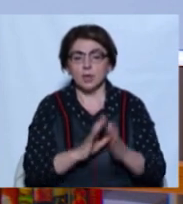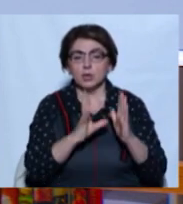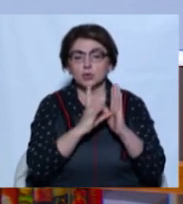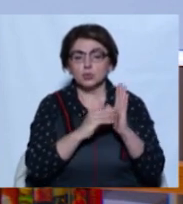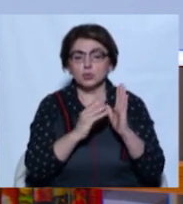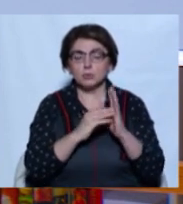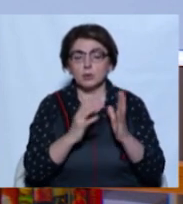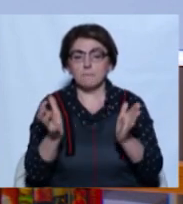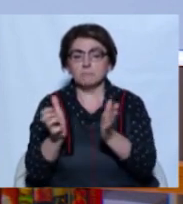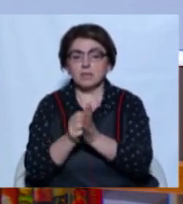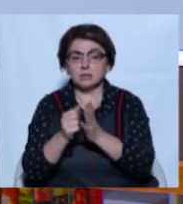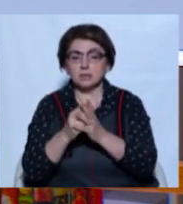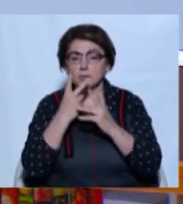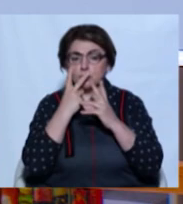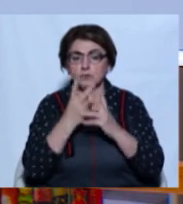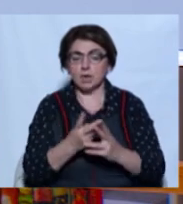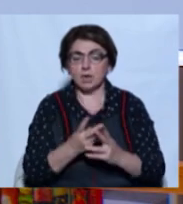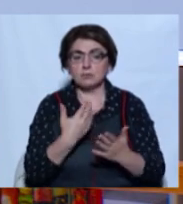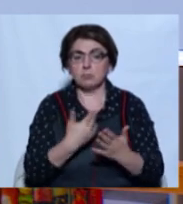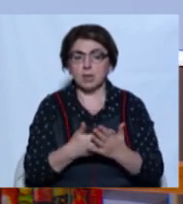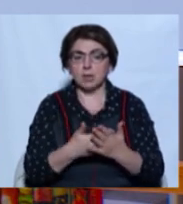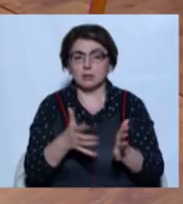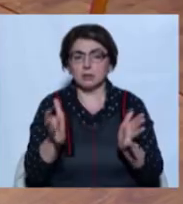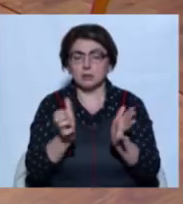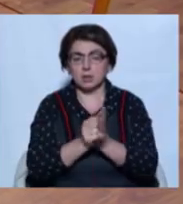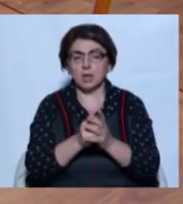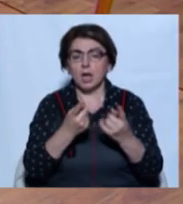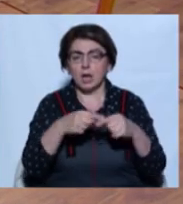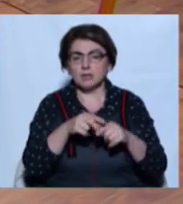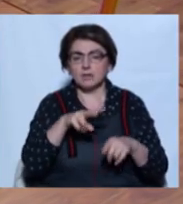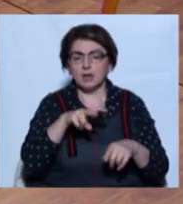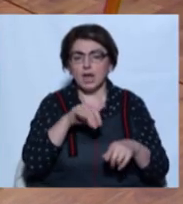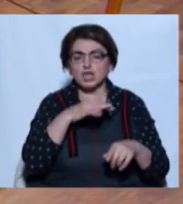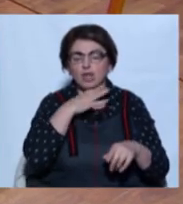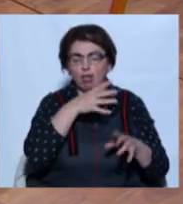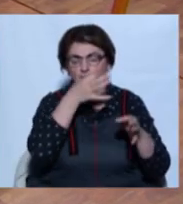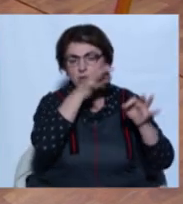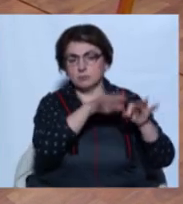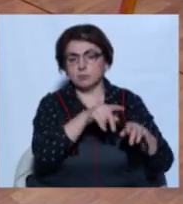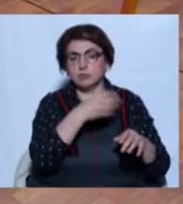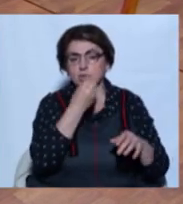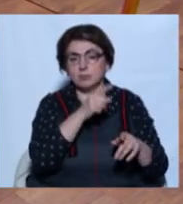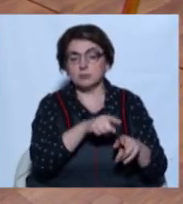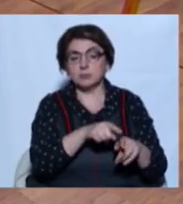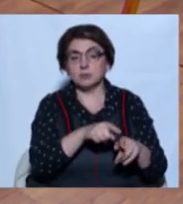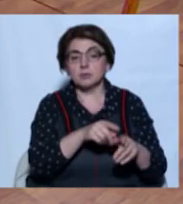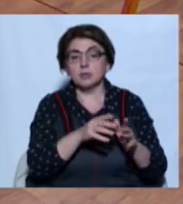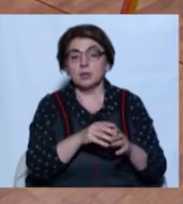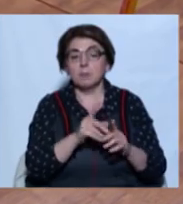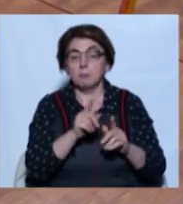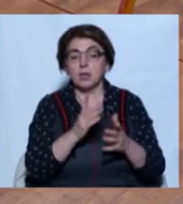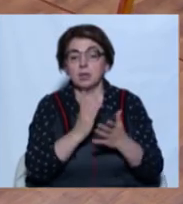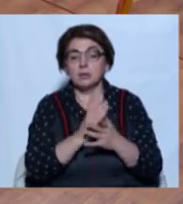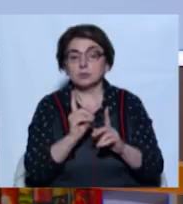ძუძუმწოვარ მტაცებლებს თუ განვიხილავთ ჩვენ მაგალითად მტაცებელ ან ლეში მჭამელებსაც არ აქვს მნიშვნელობა ძუძუმწოვრებს თუ განვიხილავთ მათ